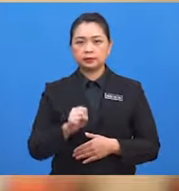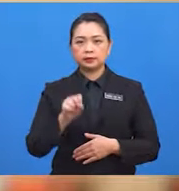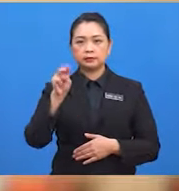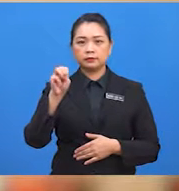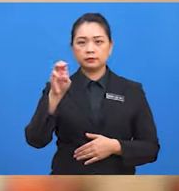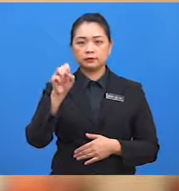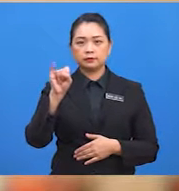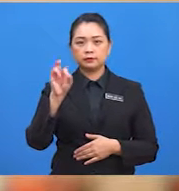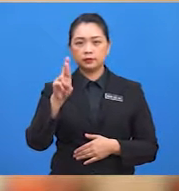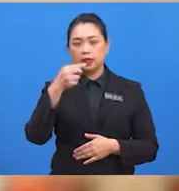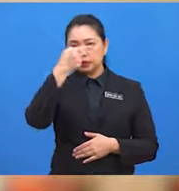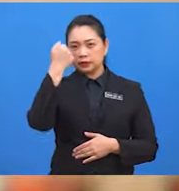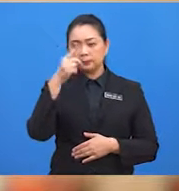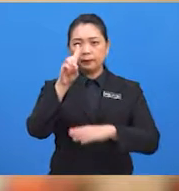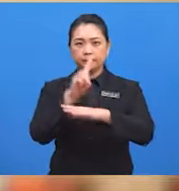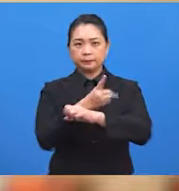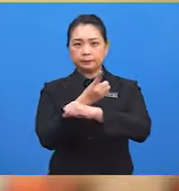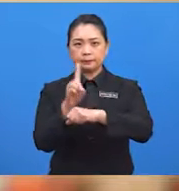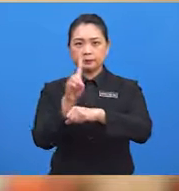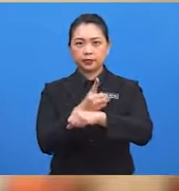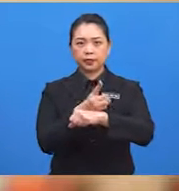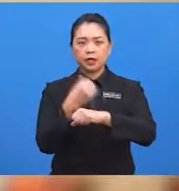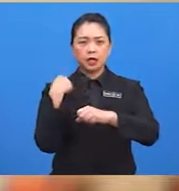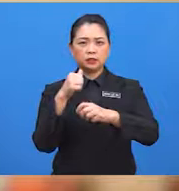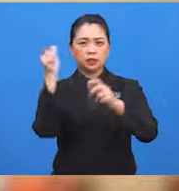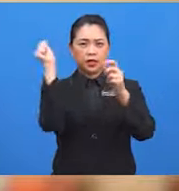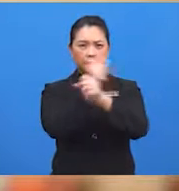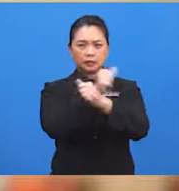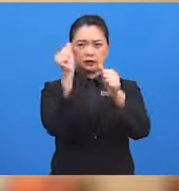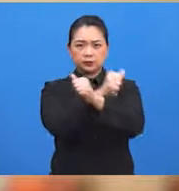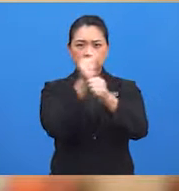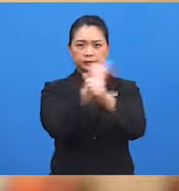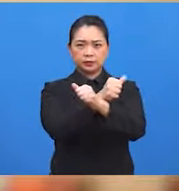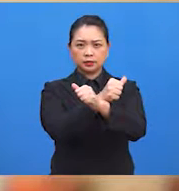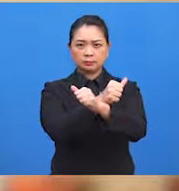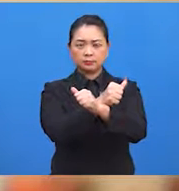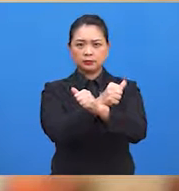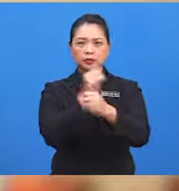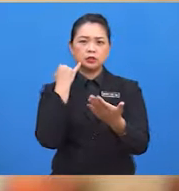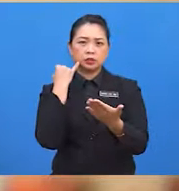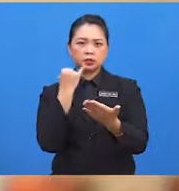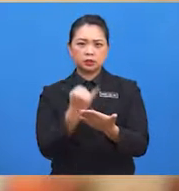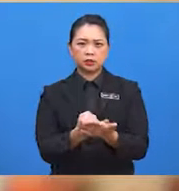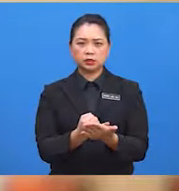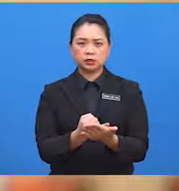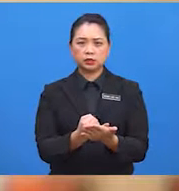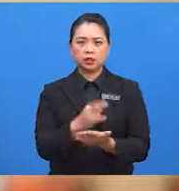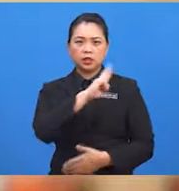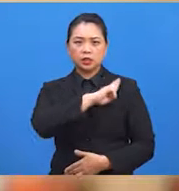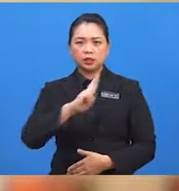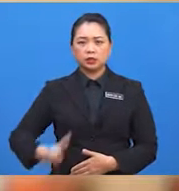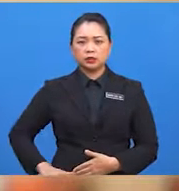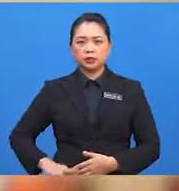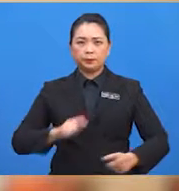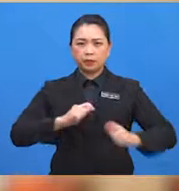Disebabkan para pedagang menghadapi ancaman serangan penjahat di jalan perdagangan Mesir, Raja Mesir bertindak